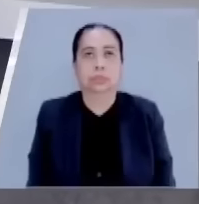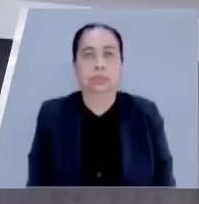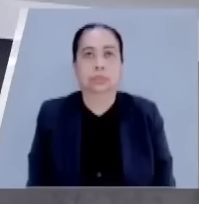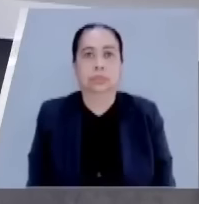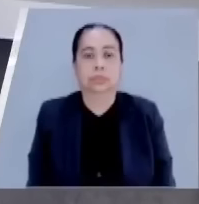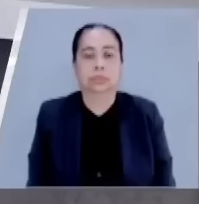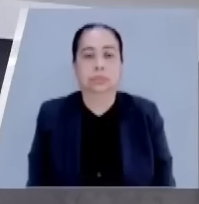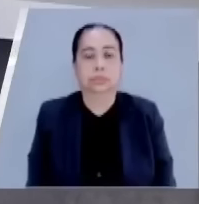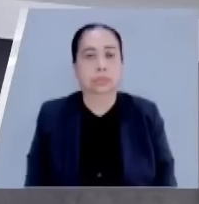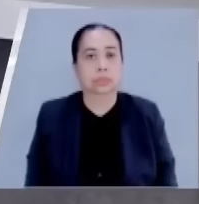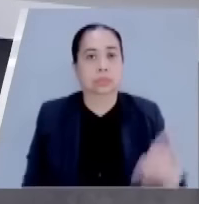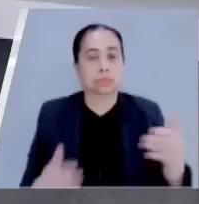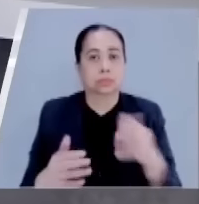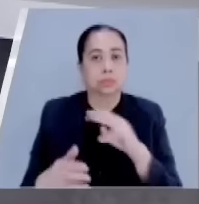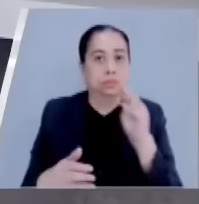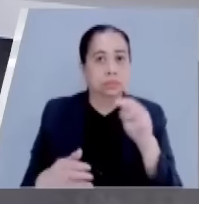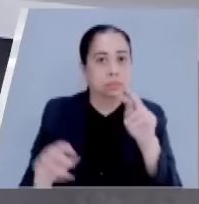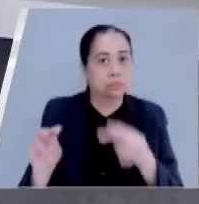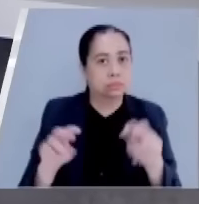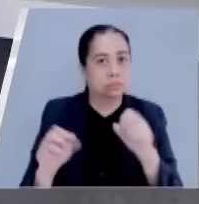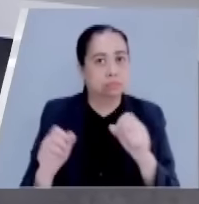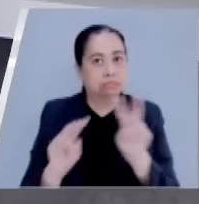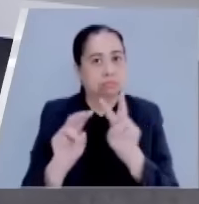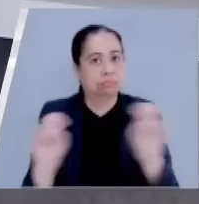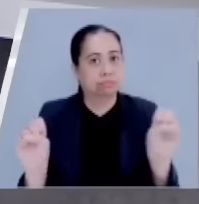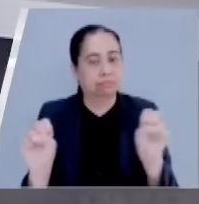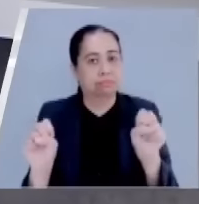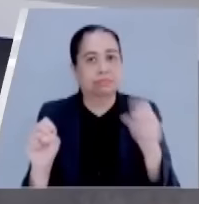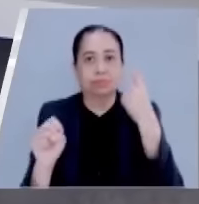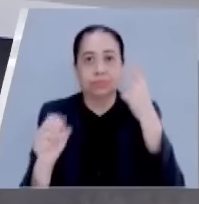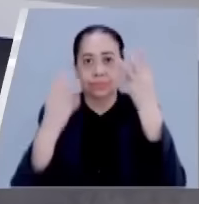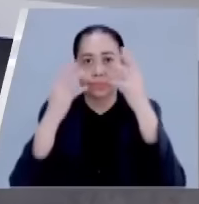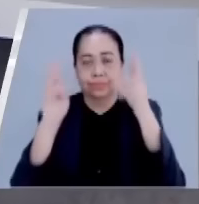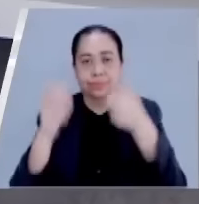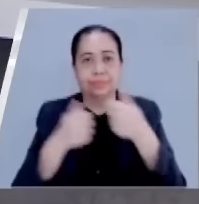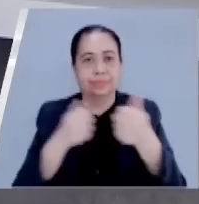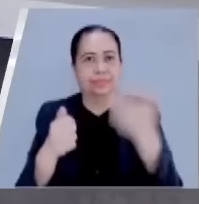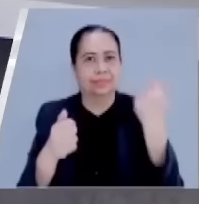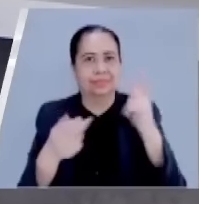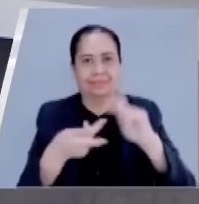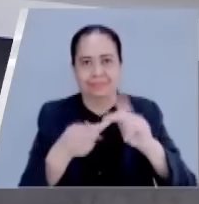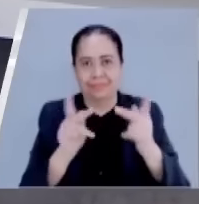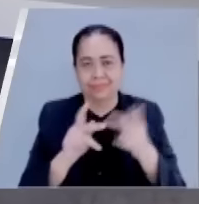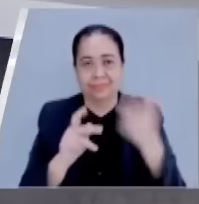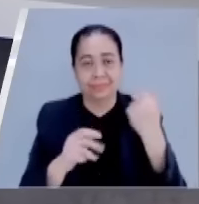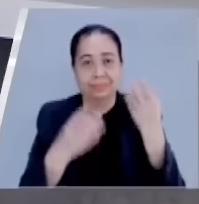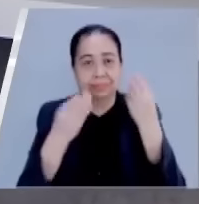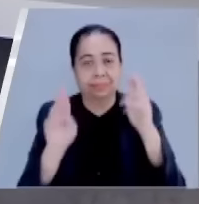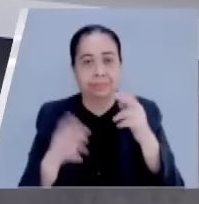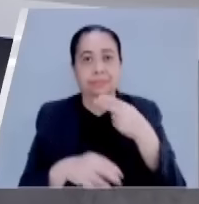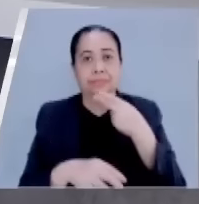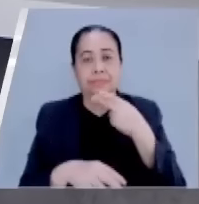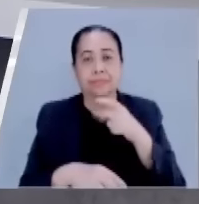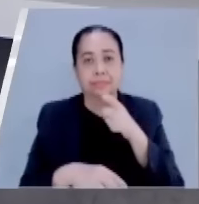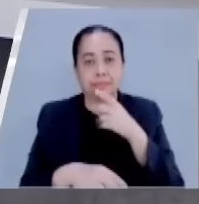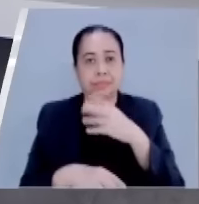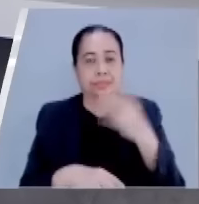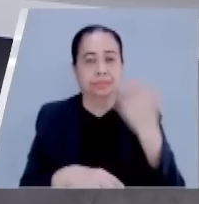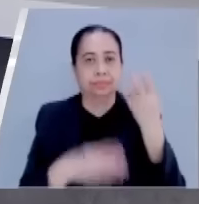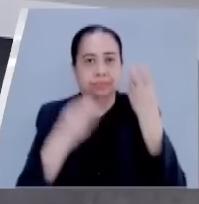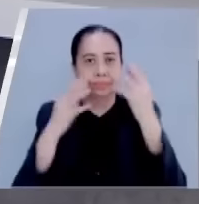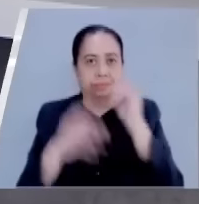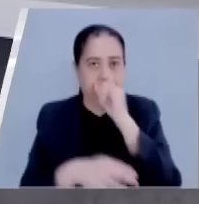Inaabangan sa Maynila kung magtatapat nga sa mayoral race ang dating magka-tandem na sina Mayor Honey Lacuna at dating Mayor Isko